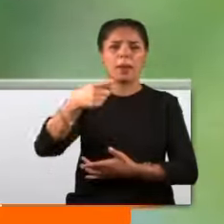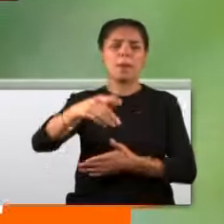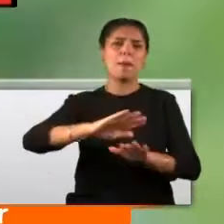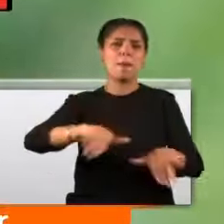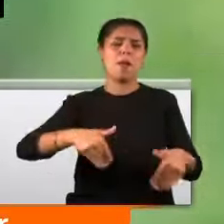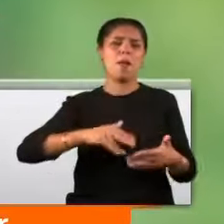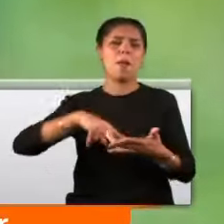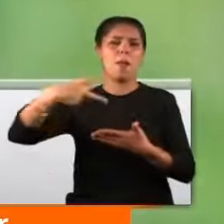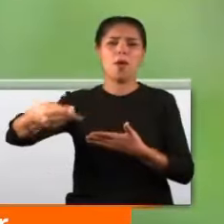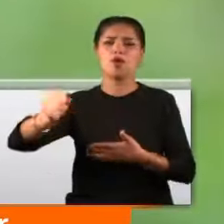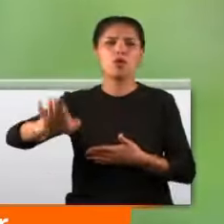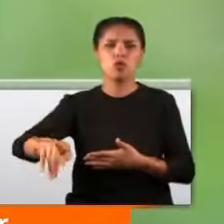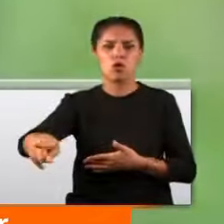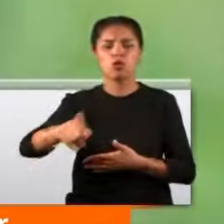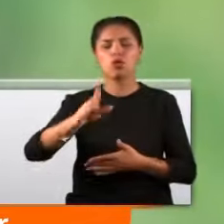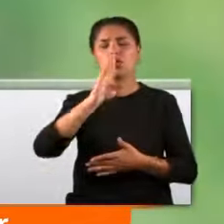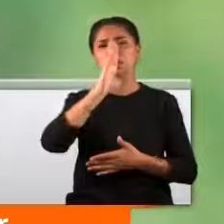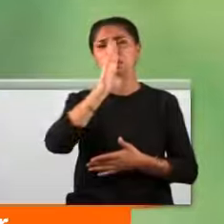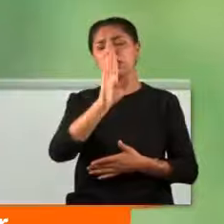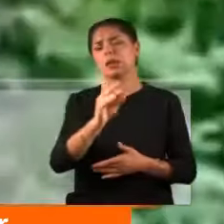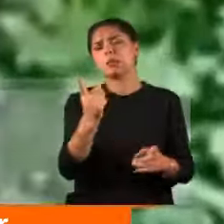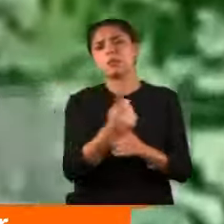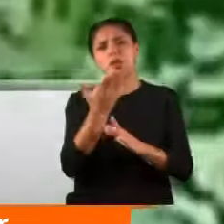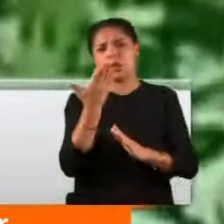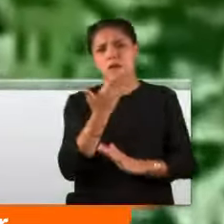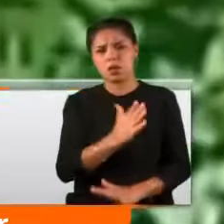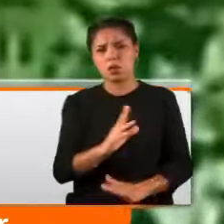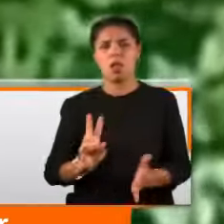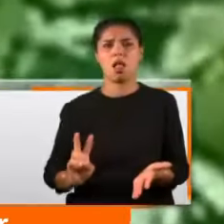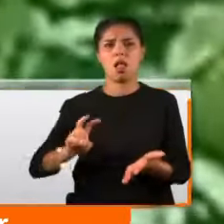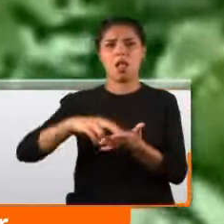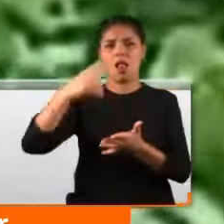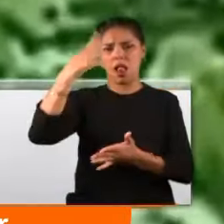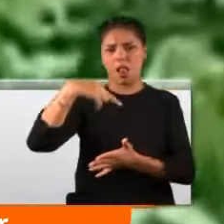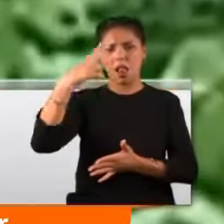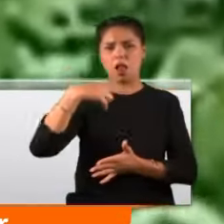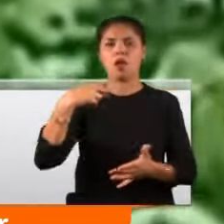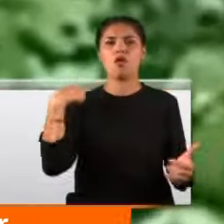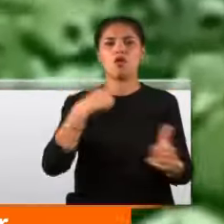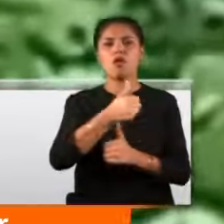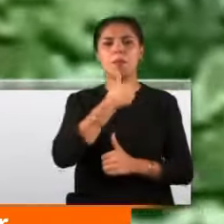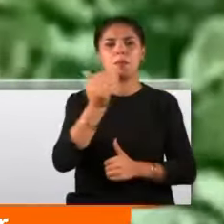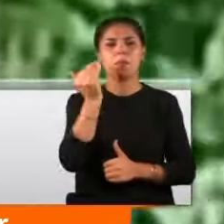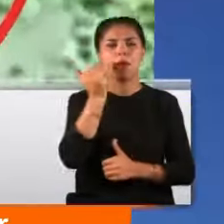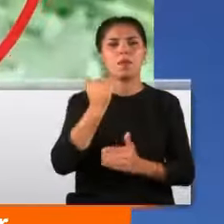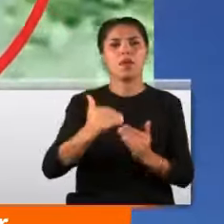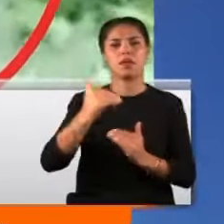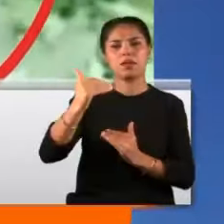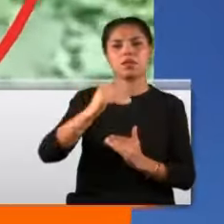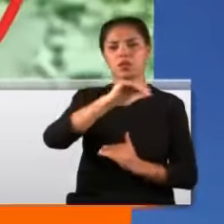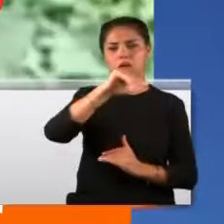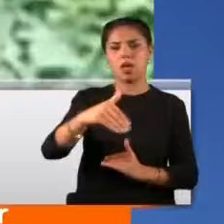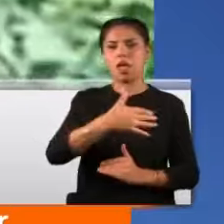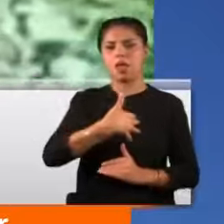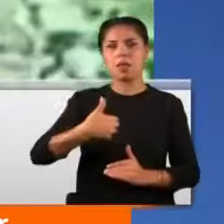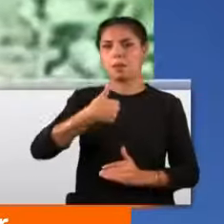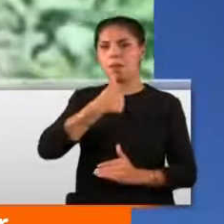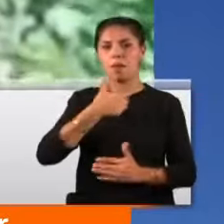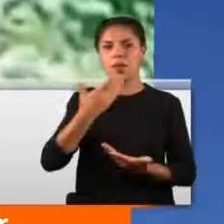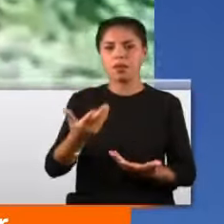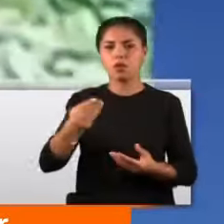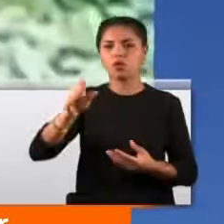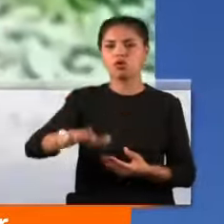Balkondan itilen küçük kızın neyse ki ciddi bir şeyi yoktu. Ayağa kalkıp ağlayınca üvey babaanne tekrar dışarı çıktı. Anne babasına da